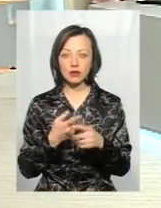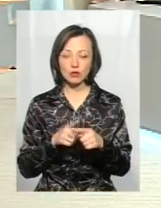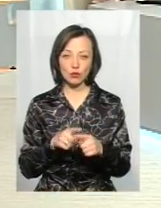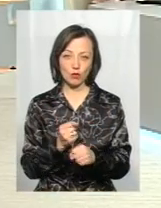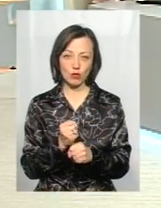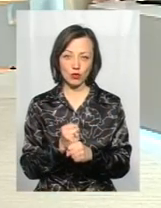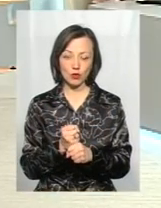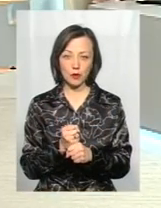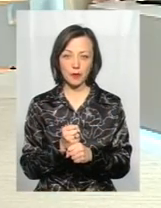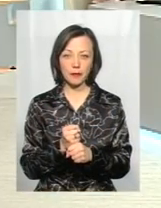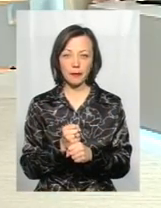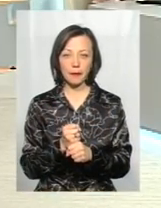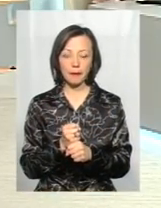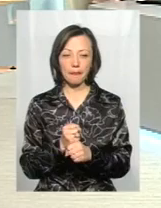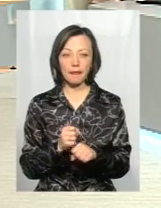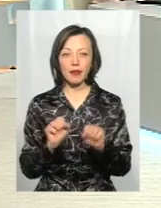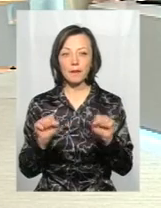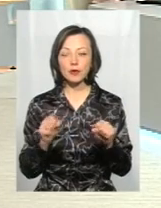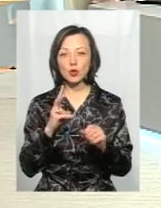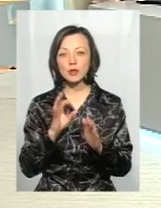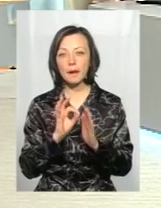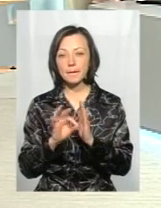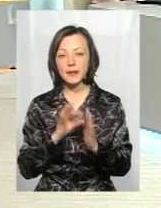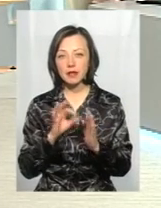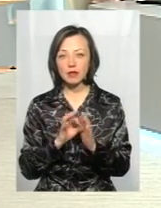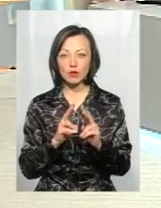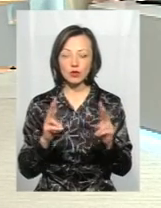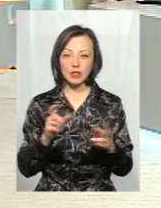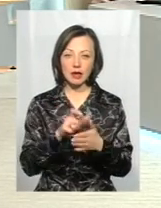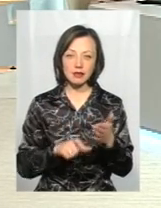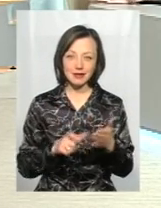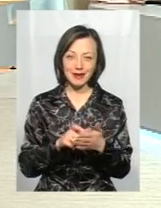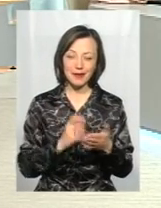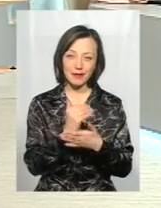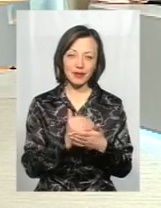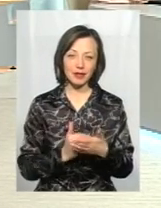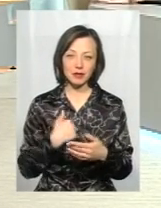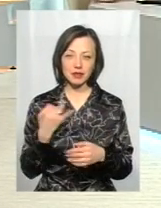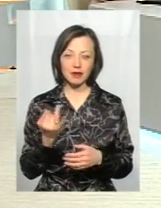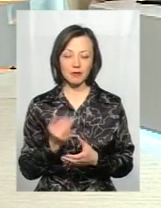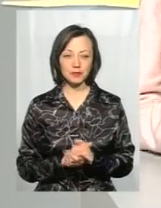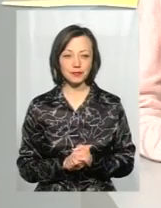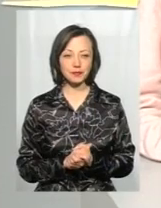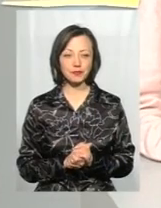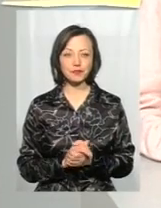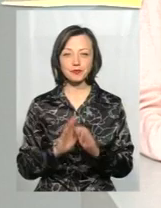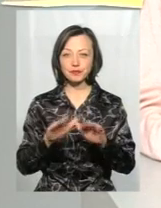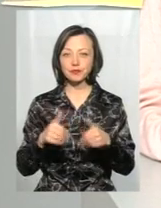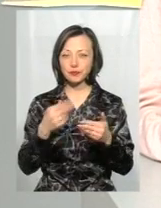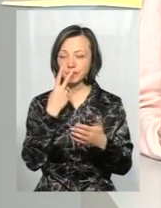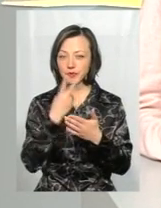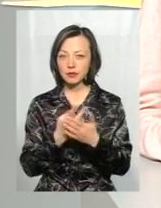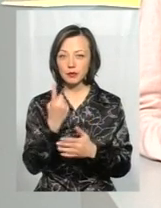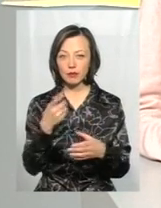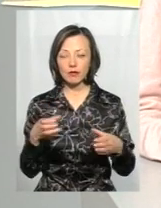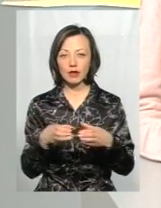роботу, чи, можливо, хтось підкаже, в когось є якісь рецепти, буде цікаво. Пропоную зазирнути ще в одну